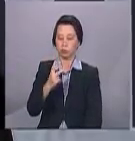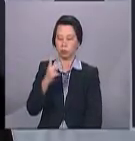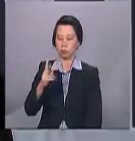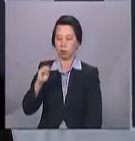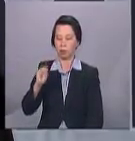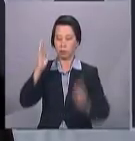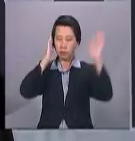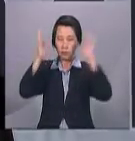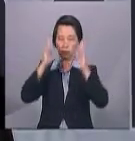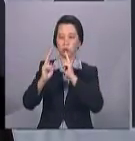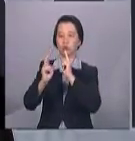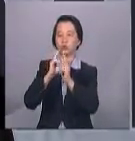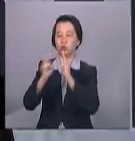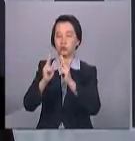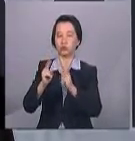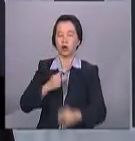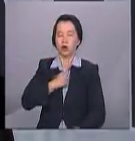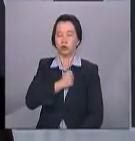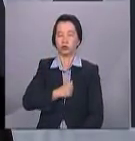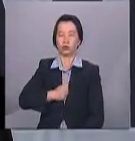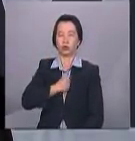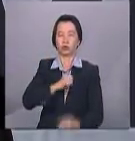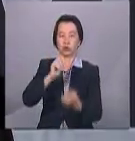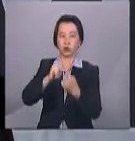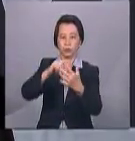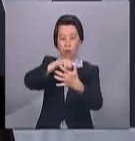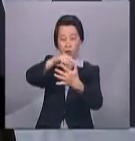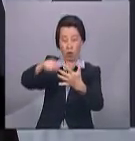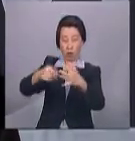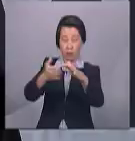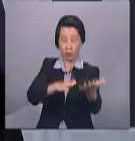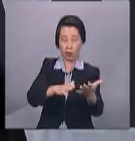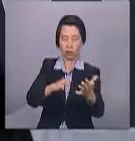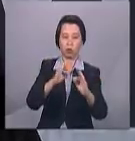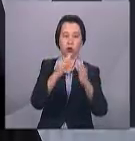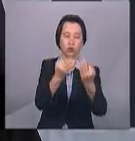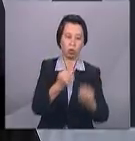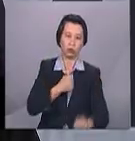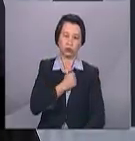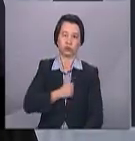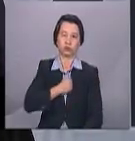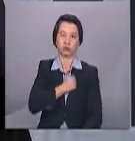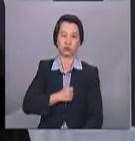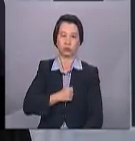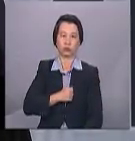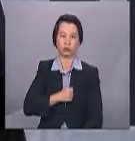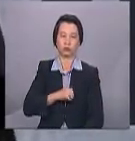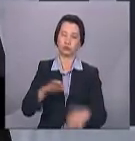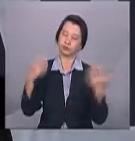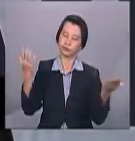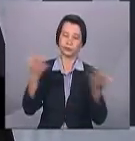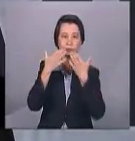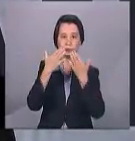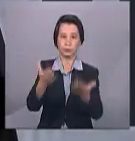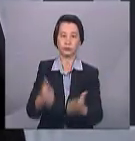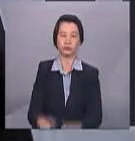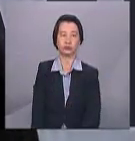Malaysia mengucapkan takziah kepada semua ahli keluarga mereka. Sekian, terima kasih. Kalau ada apa-apa soalan,